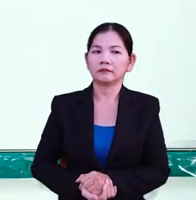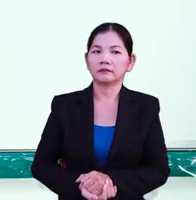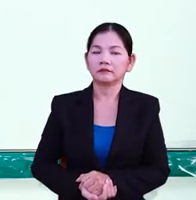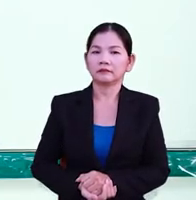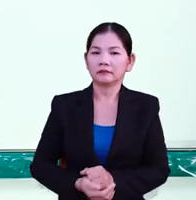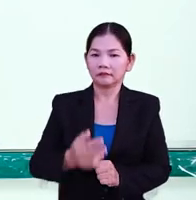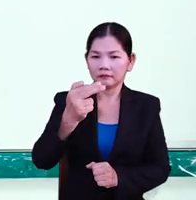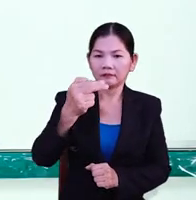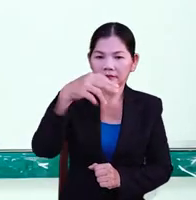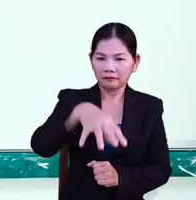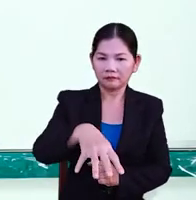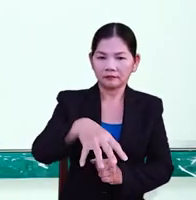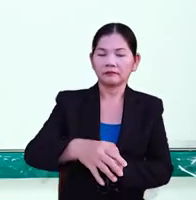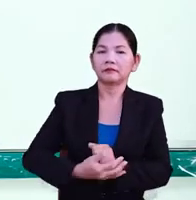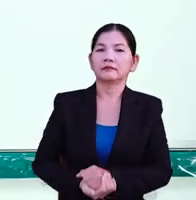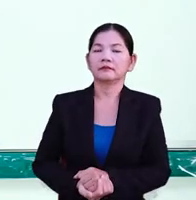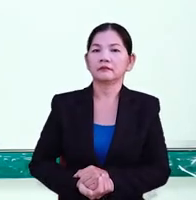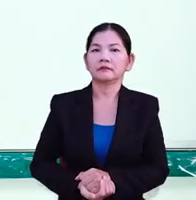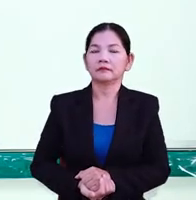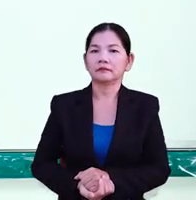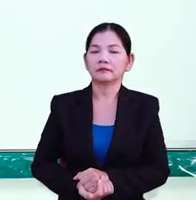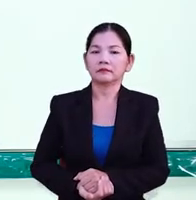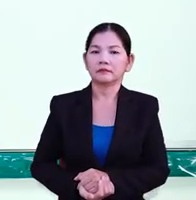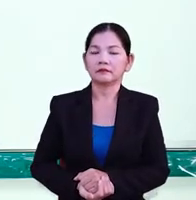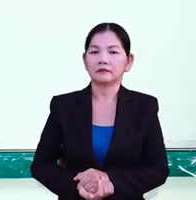2ទីតាំង